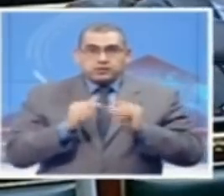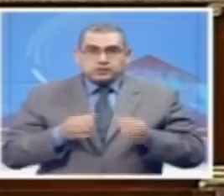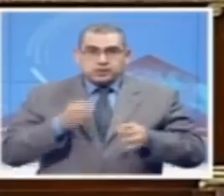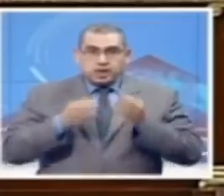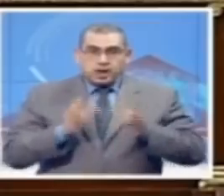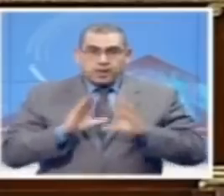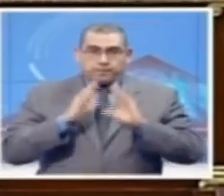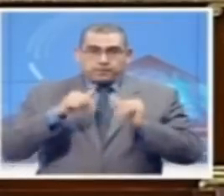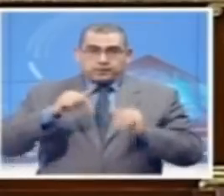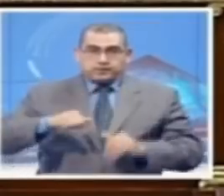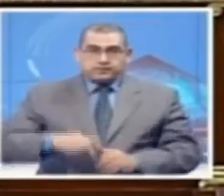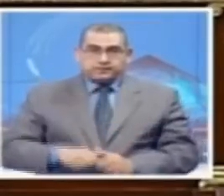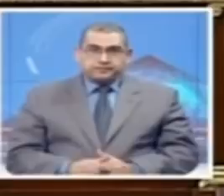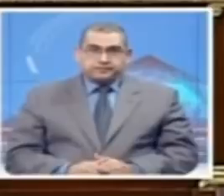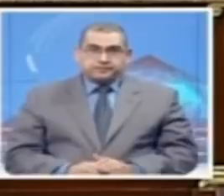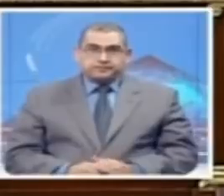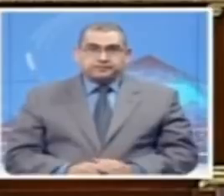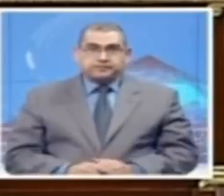للدولة.